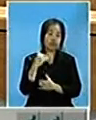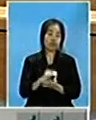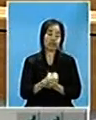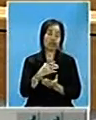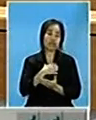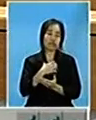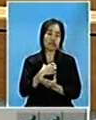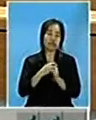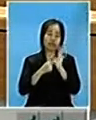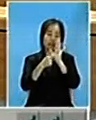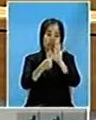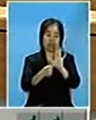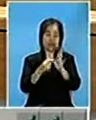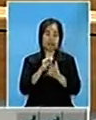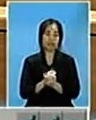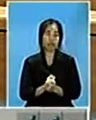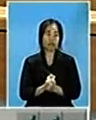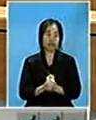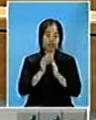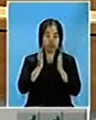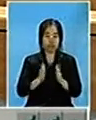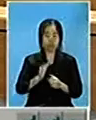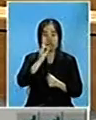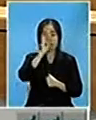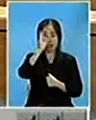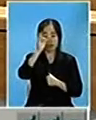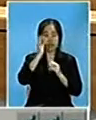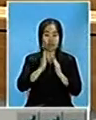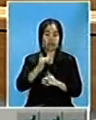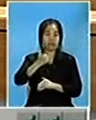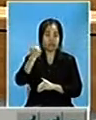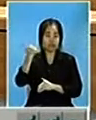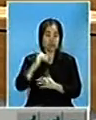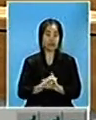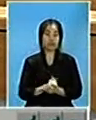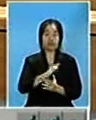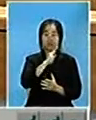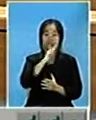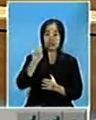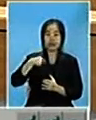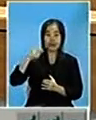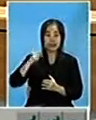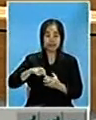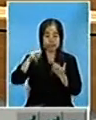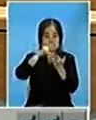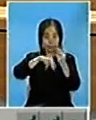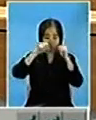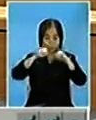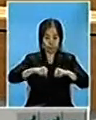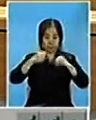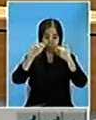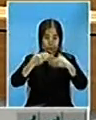อให้เป็นแนวคิดว่าคนฟ้องคนอื่นเมื่อศาลพิจารณาแล้วปรากฏว่าไม่ผิ